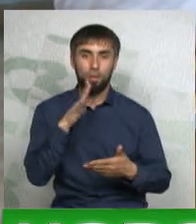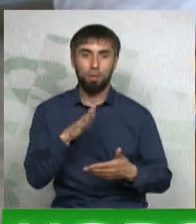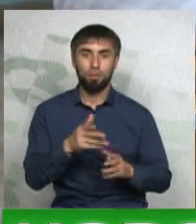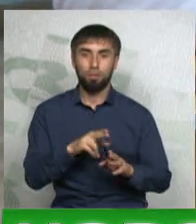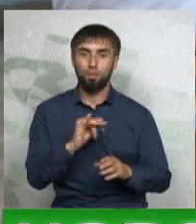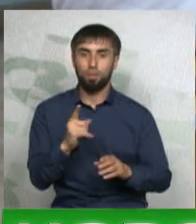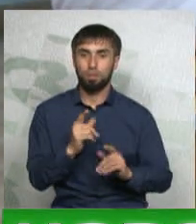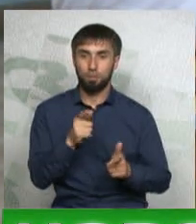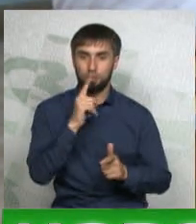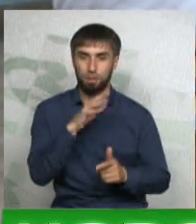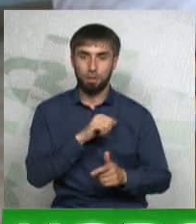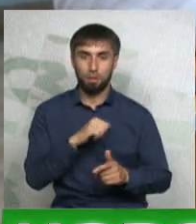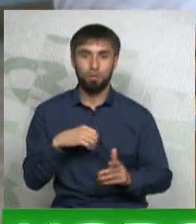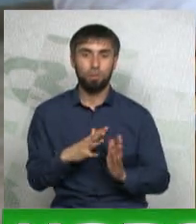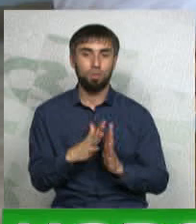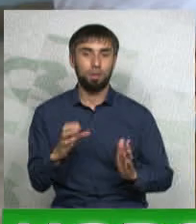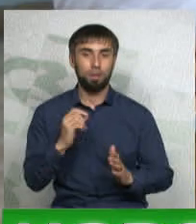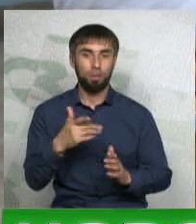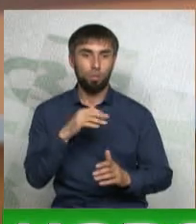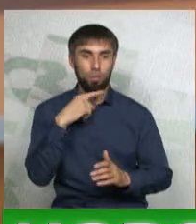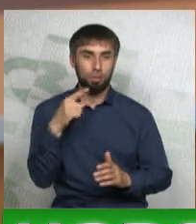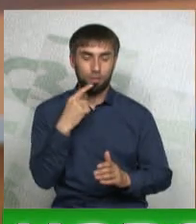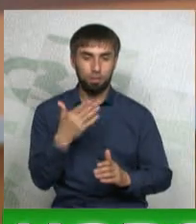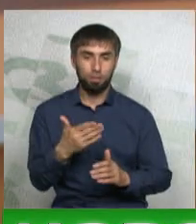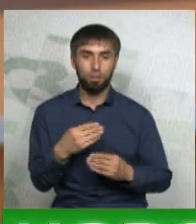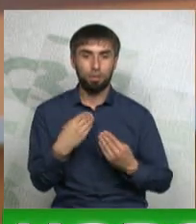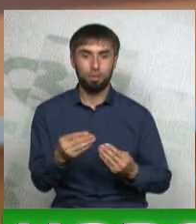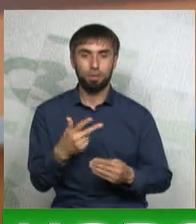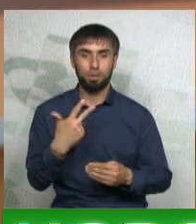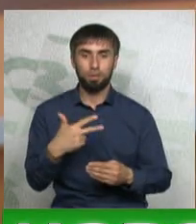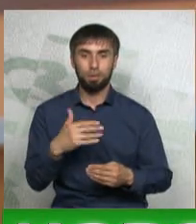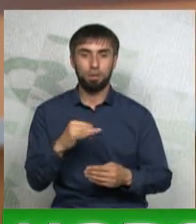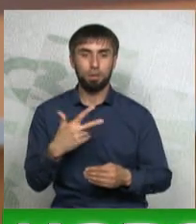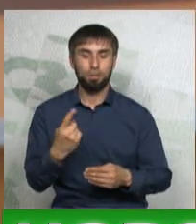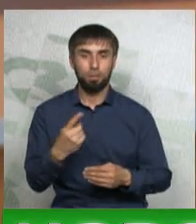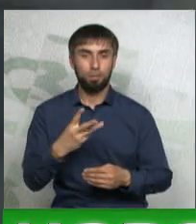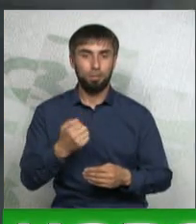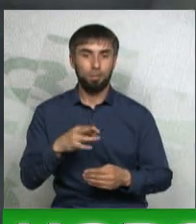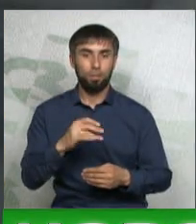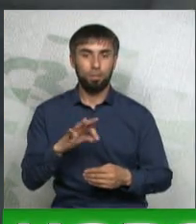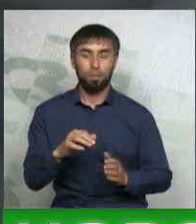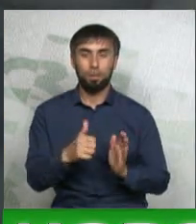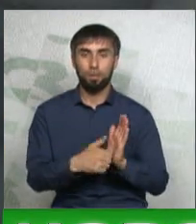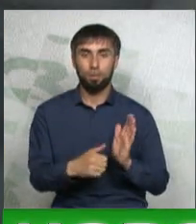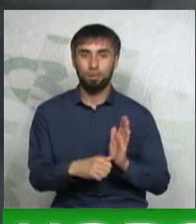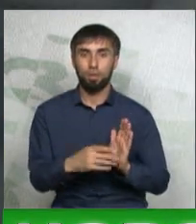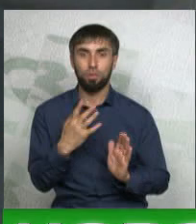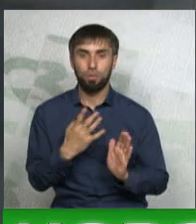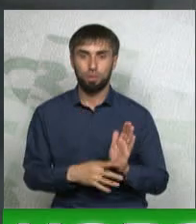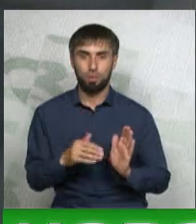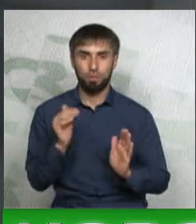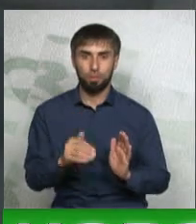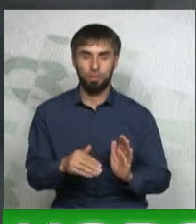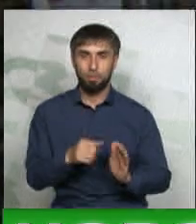не поступить. Самое массовое ЕГЭ по русскому языку сдают 30 и 31 мая около 690